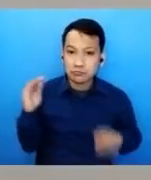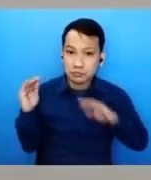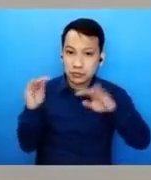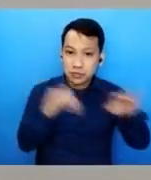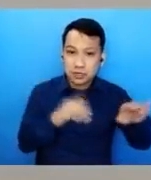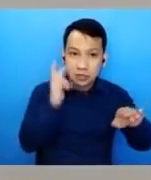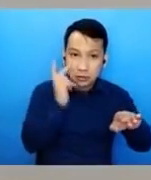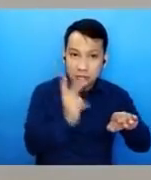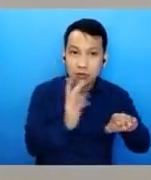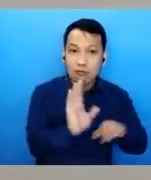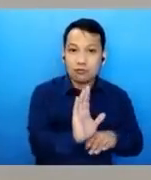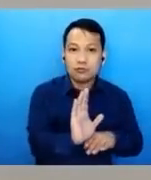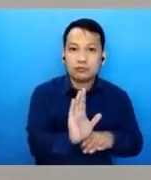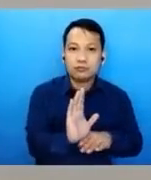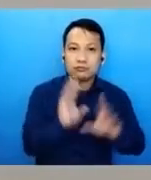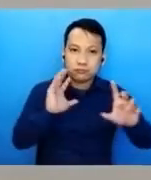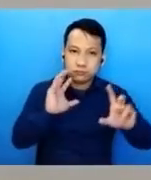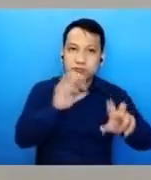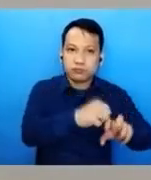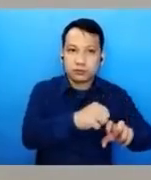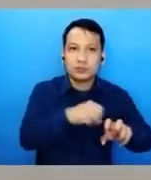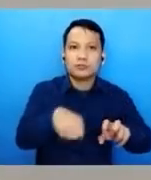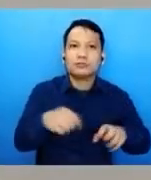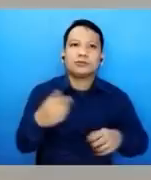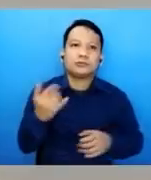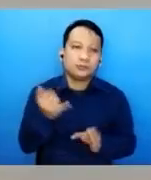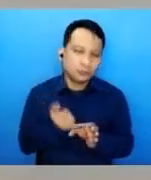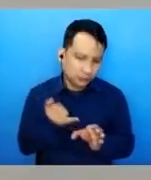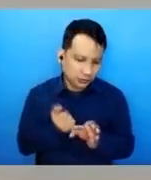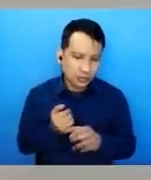nila na hinohold up na pala yung jeep. At